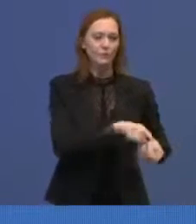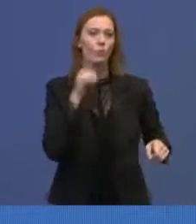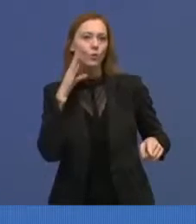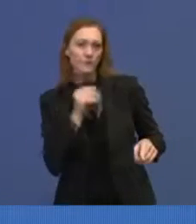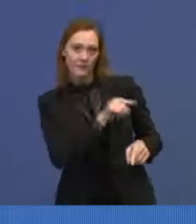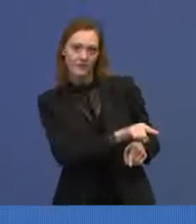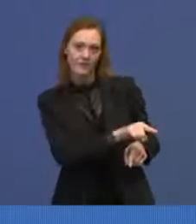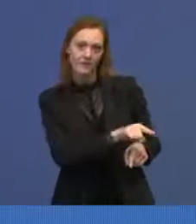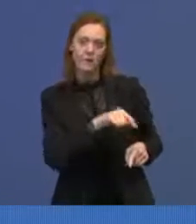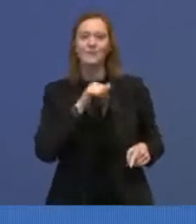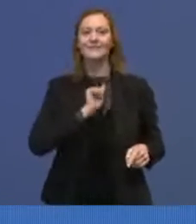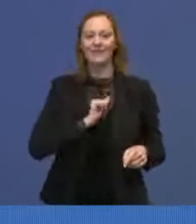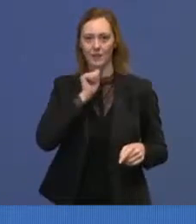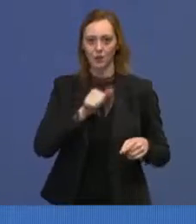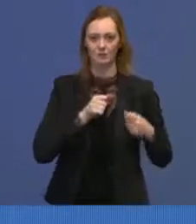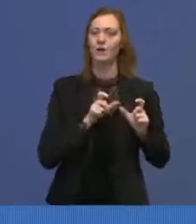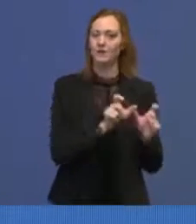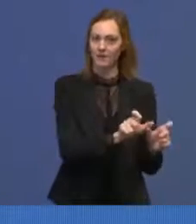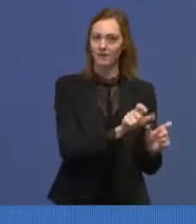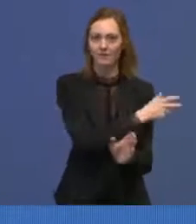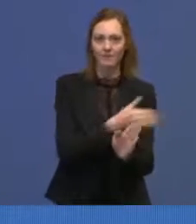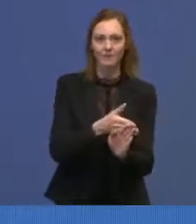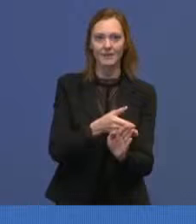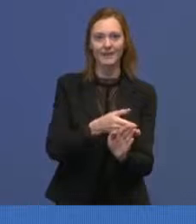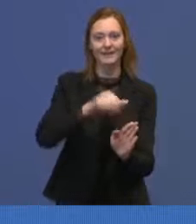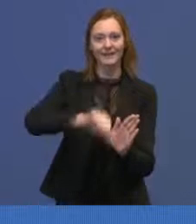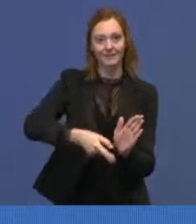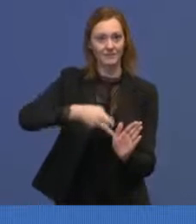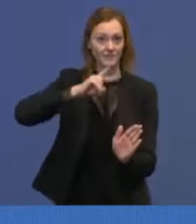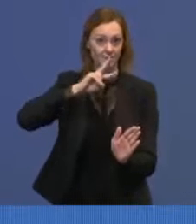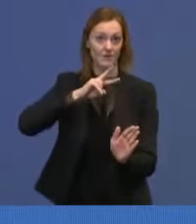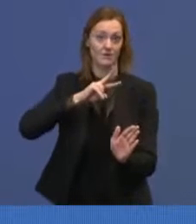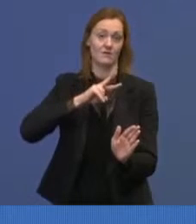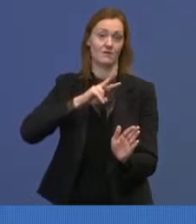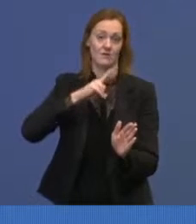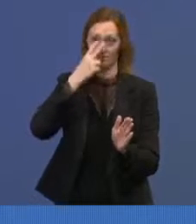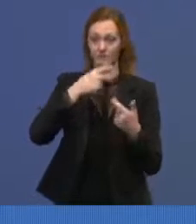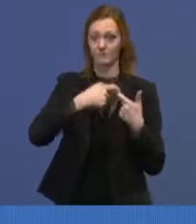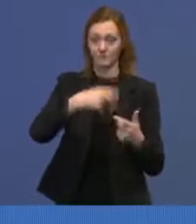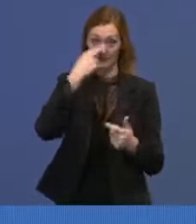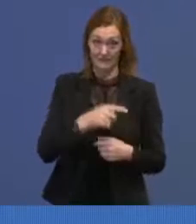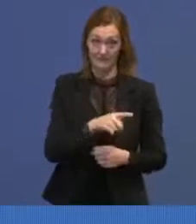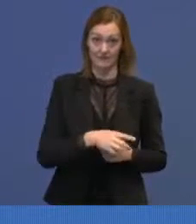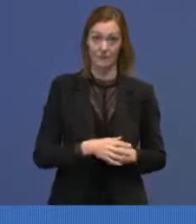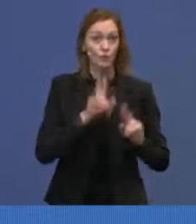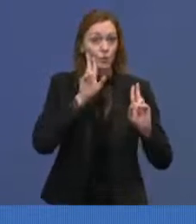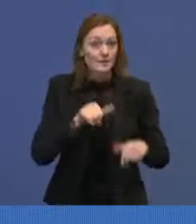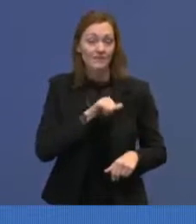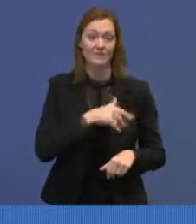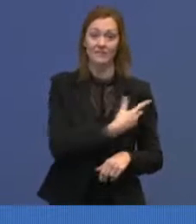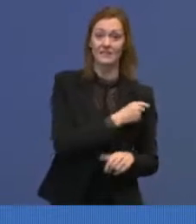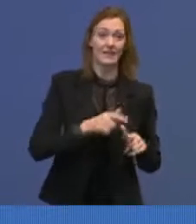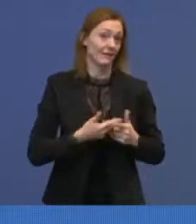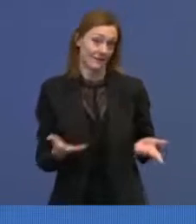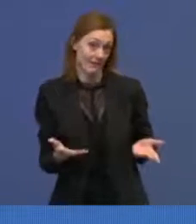guri ilaa intaad iska qaadayso baadhitaan cudurka laga waayay. arrintani waxay qusaysaa dadka 18 ka weyn, kuwa talaalan iyo kuwa kaleba.